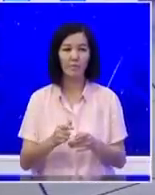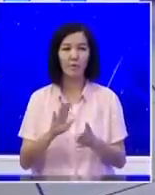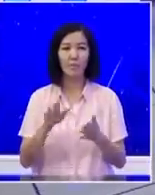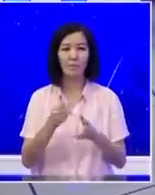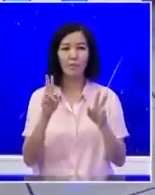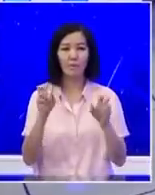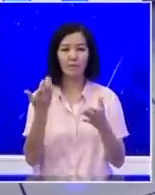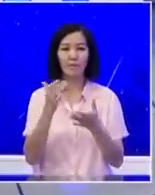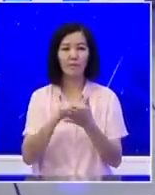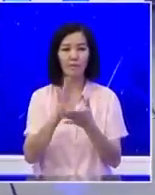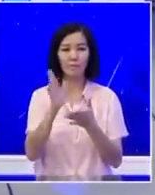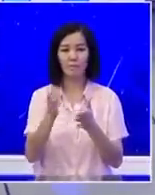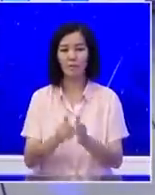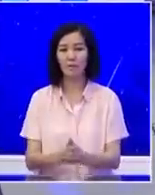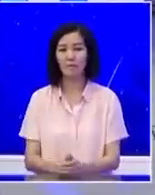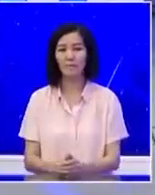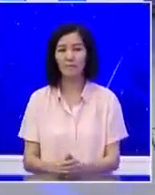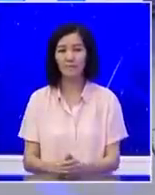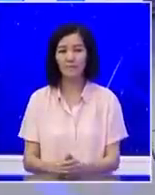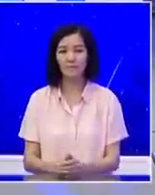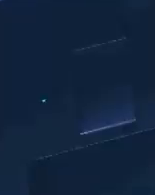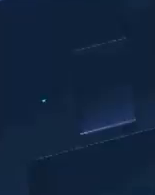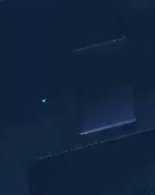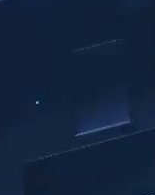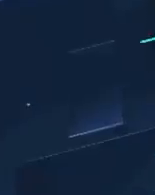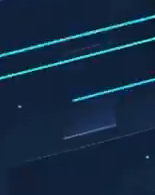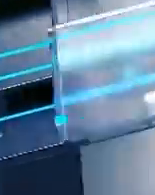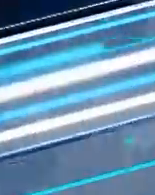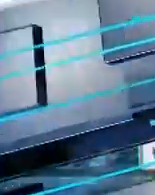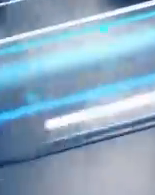Жұмашқызы. Қымбатты көрермен, бүгін көретіндеріңіз.